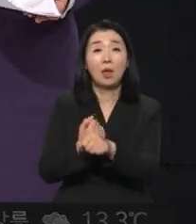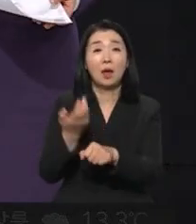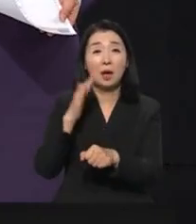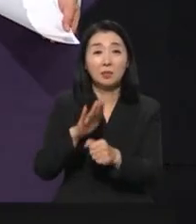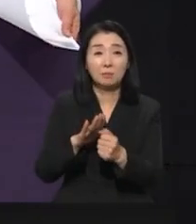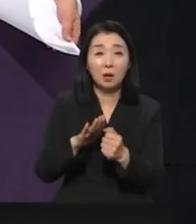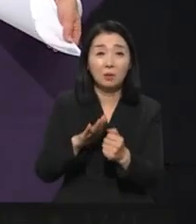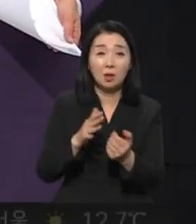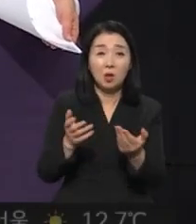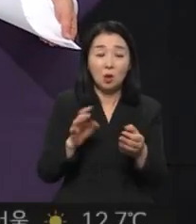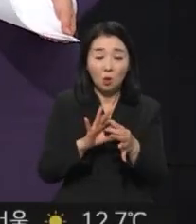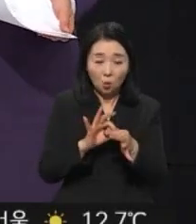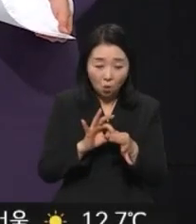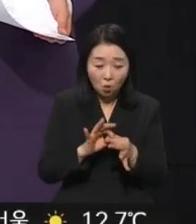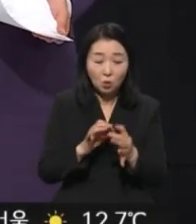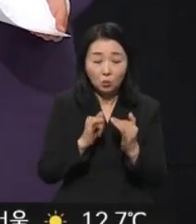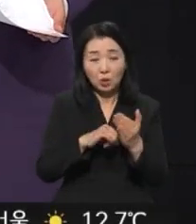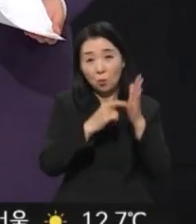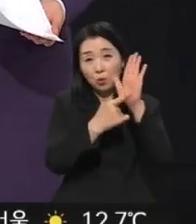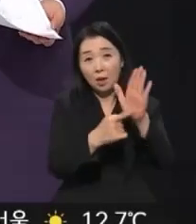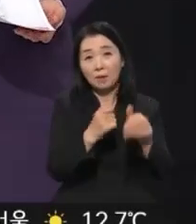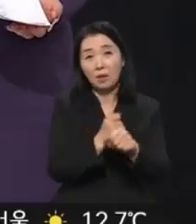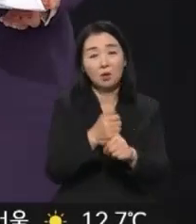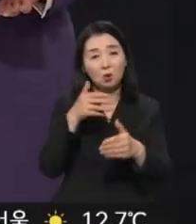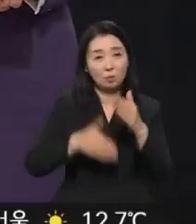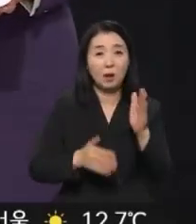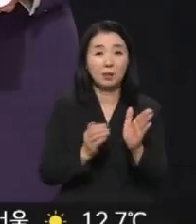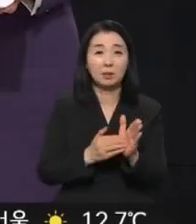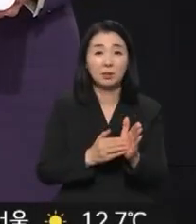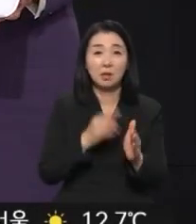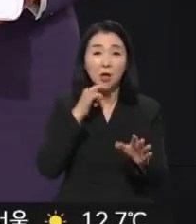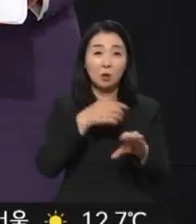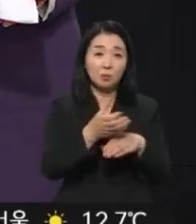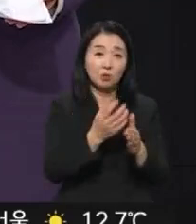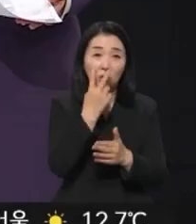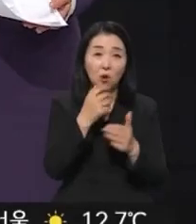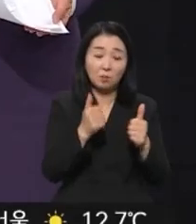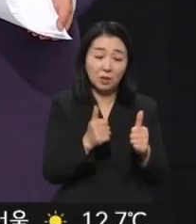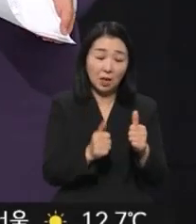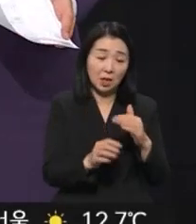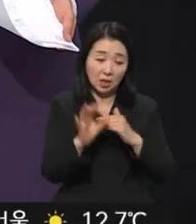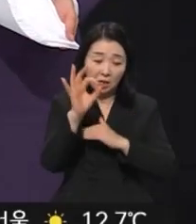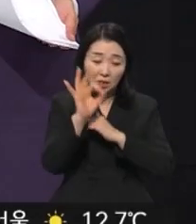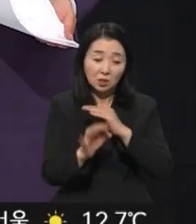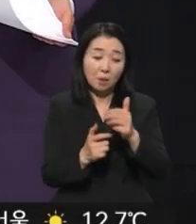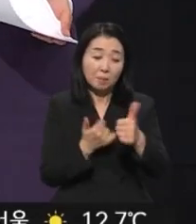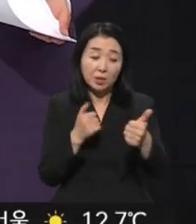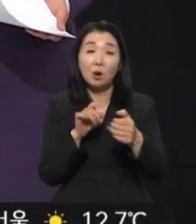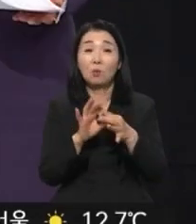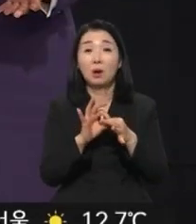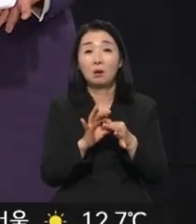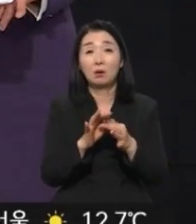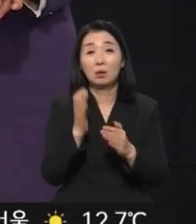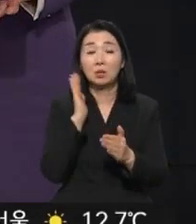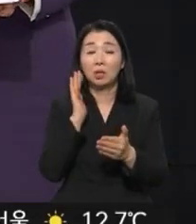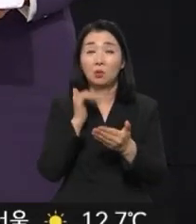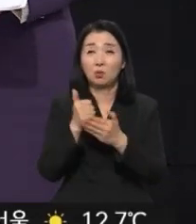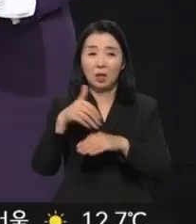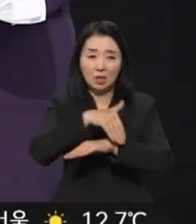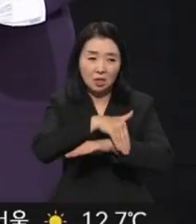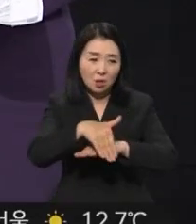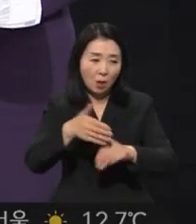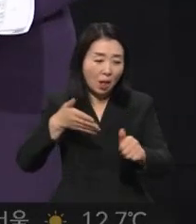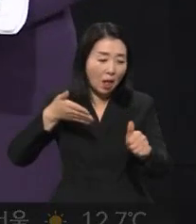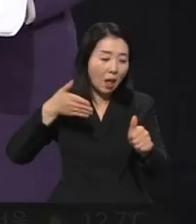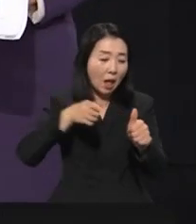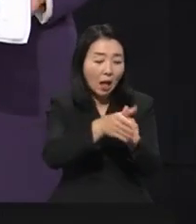일정이 공개되면서 불발된 걸로 보입니다. 한편 민주당은 검찰의 서해 피격 수사를 두고 대통령실의 기획